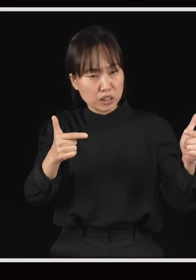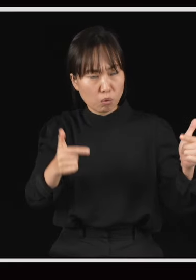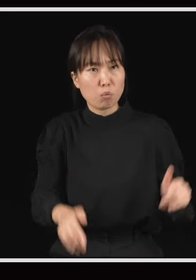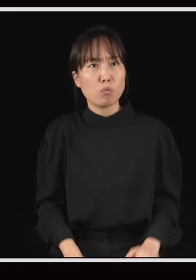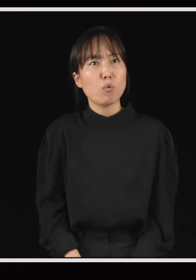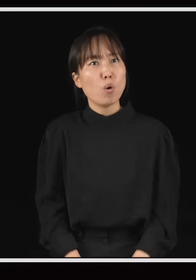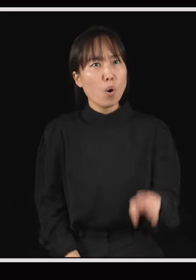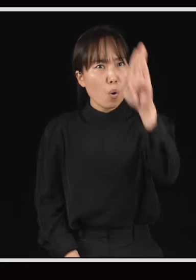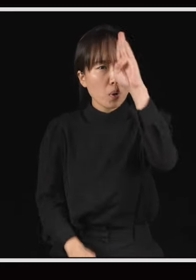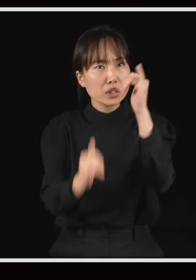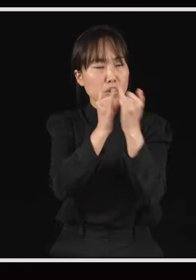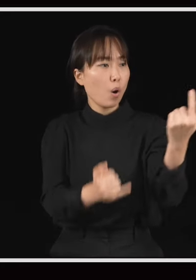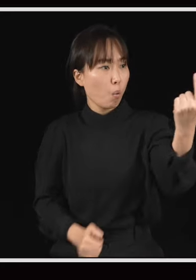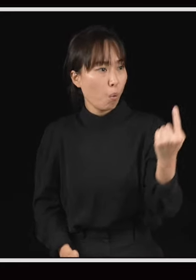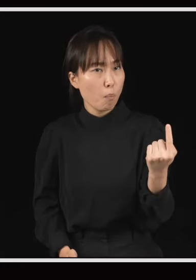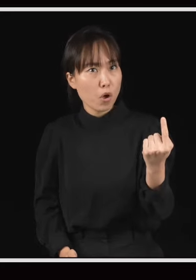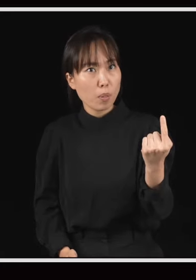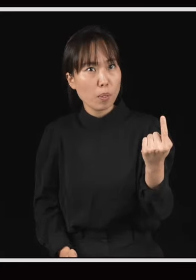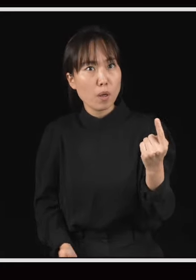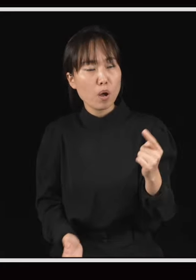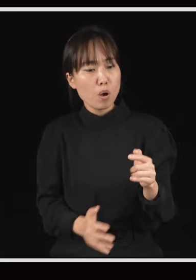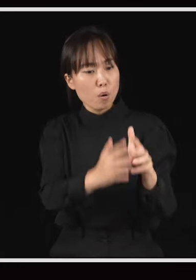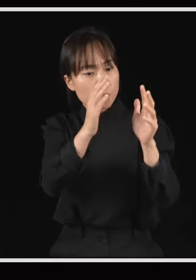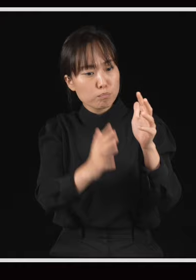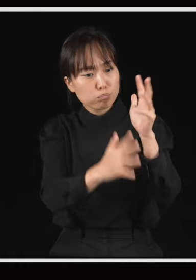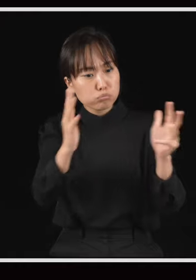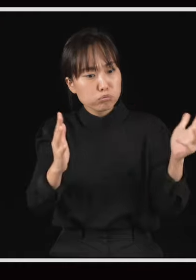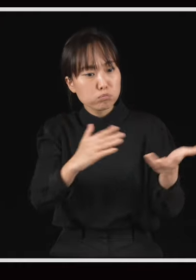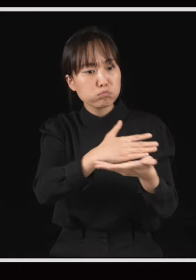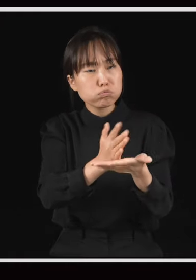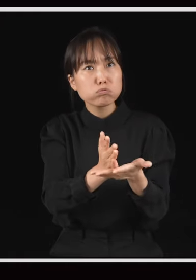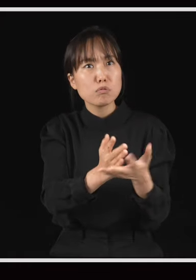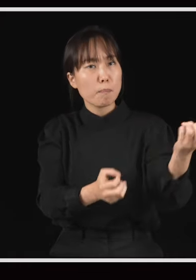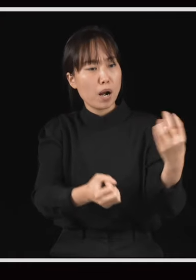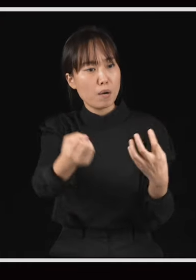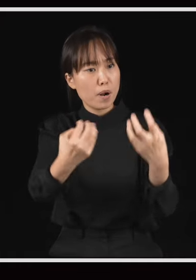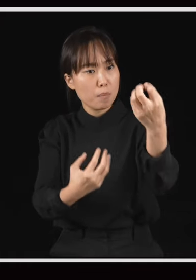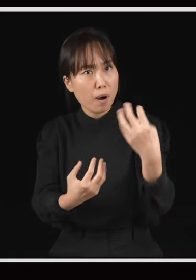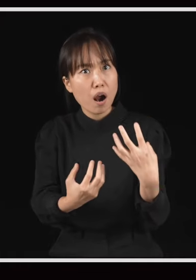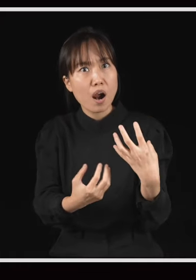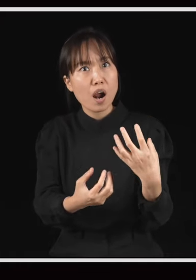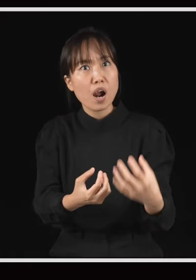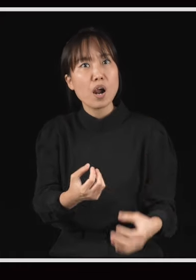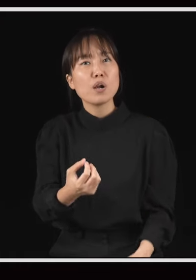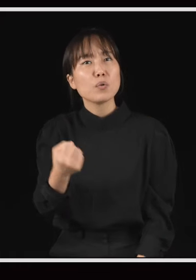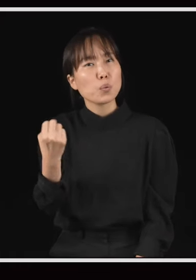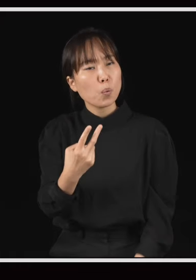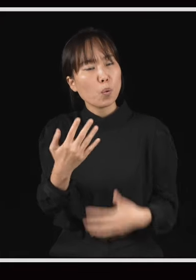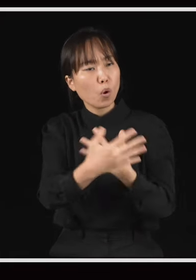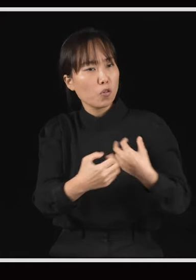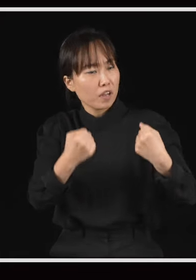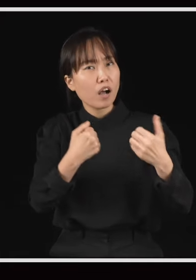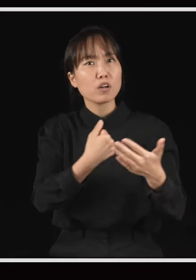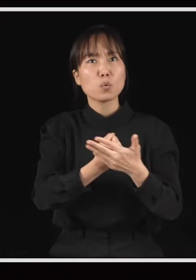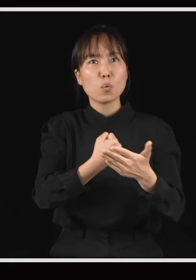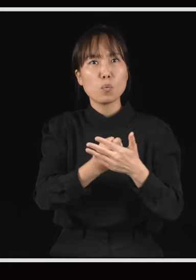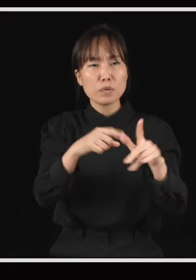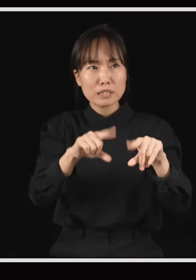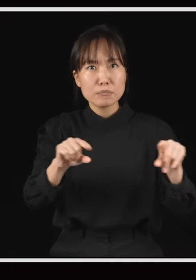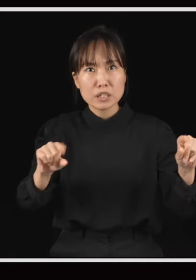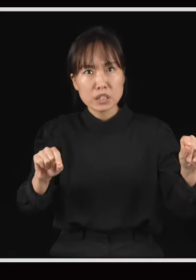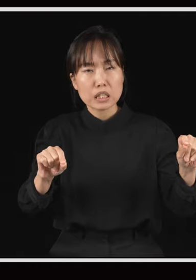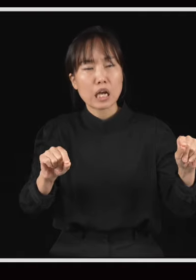시간마다 기상천외한 어떤 그 풀의 종류와 이런 것들을 들어요. 새로 나온